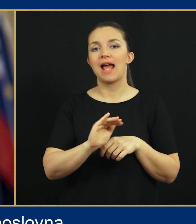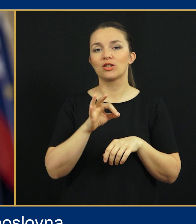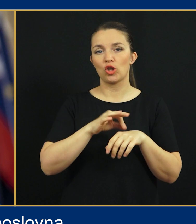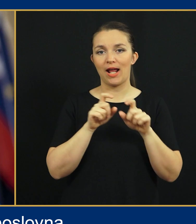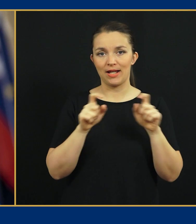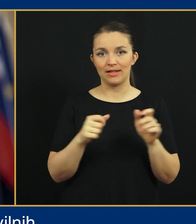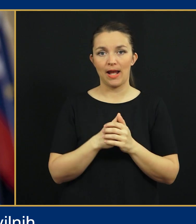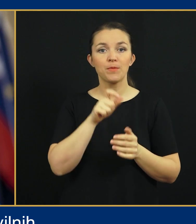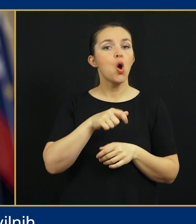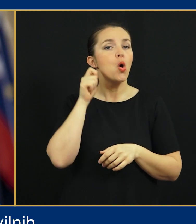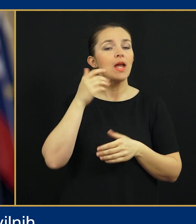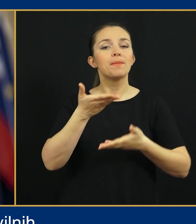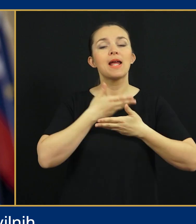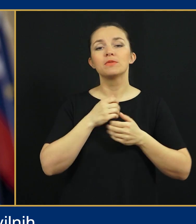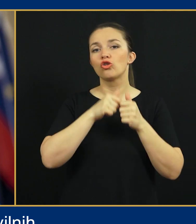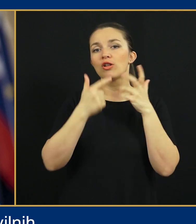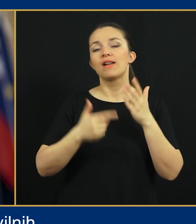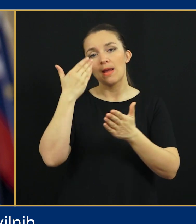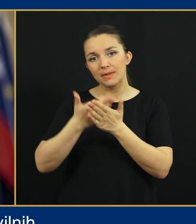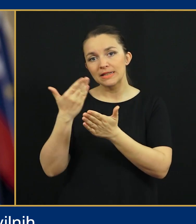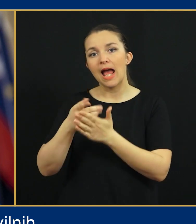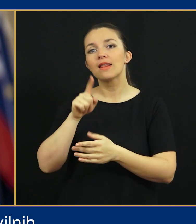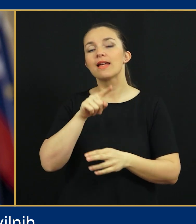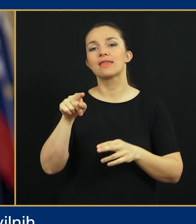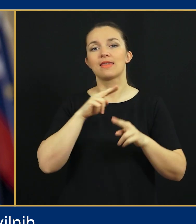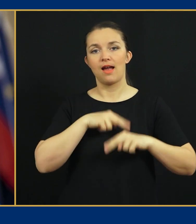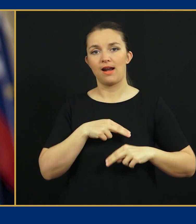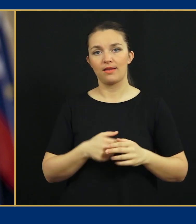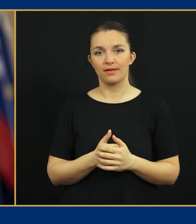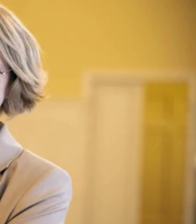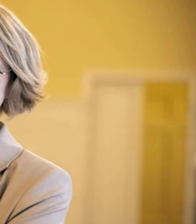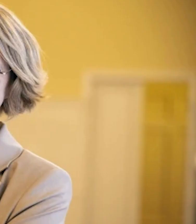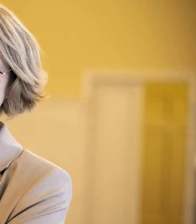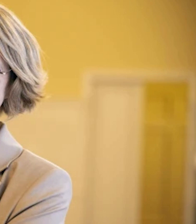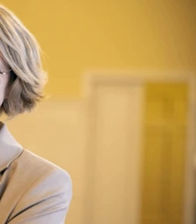klinike. Je prejemnica številnih priznanj in nagrad.